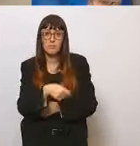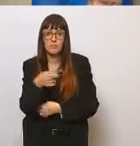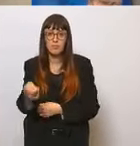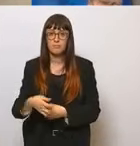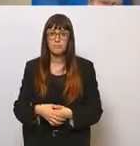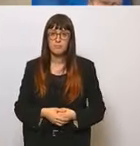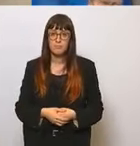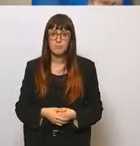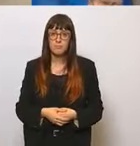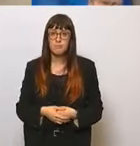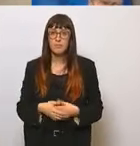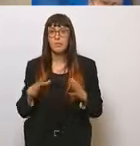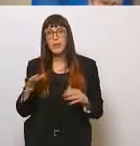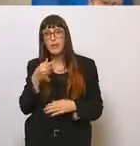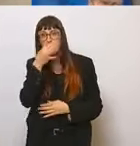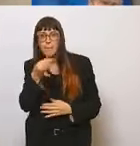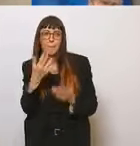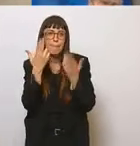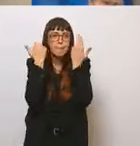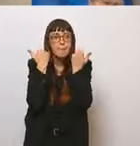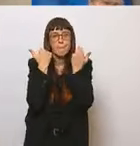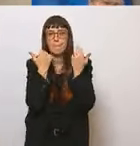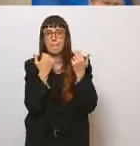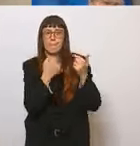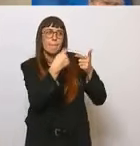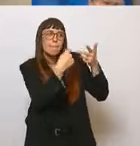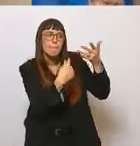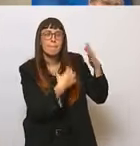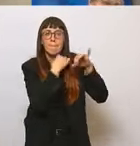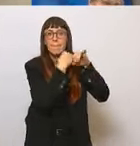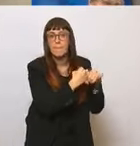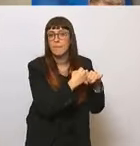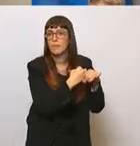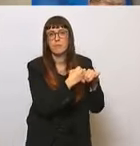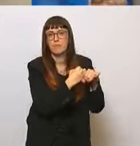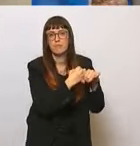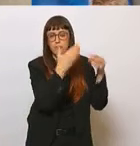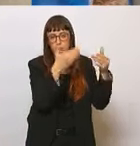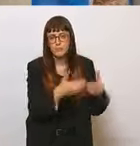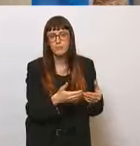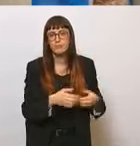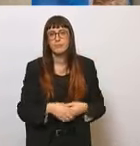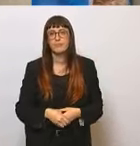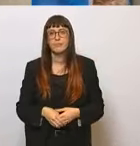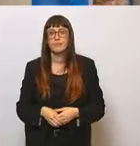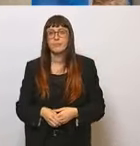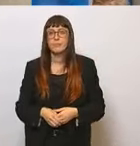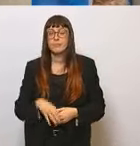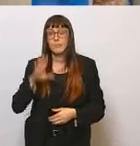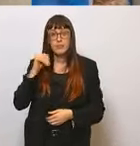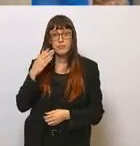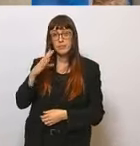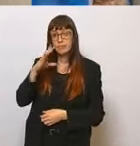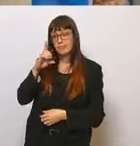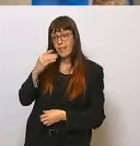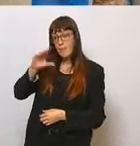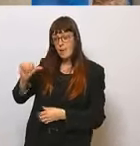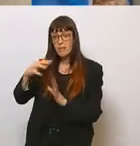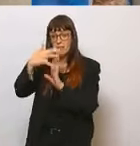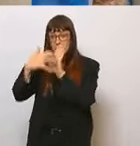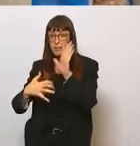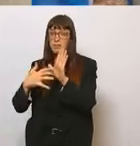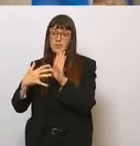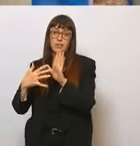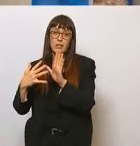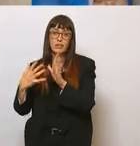on va se soumettre à ce qu'ils veulent et accepter toutes leurs règles. Donc c'est pour ça qu'un texte comme le DMA est très très important. Et